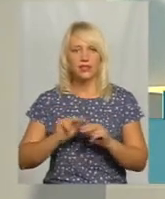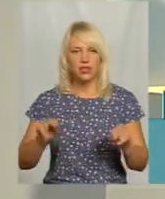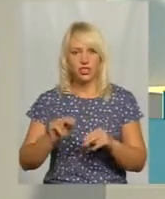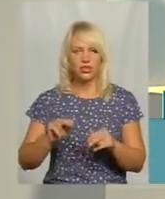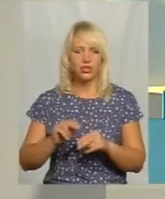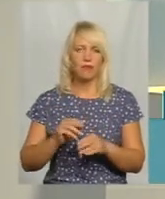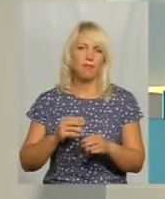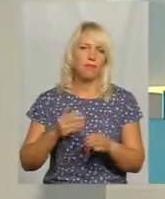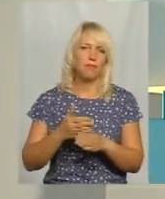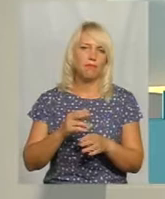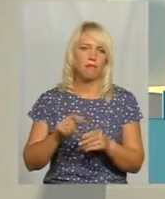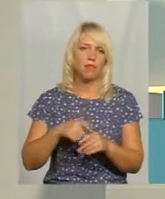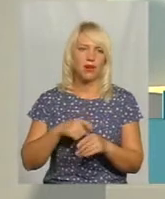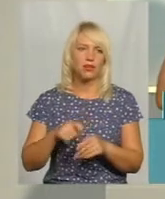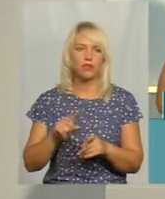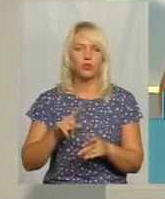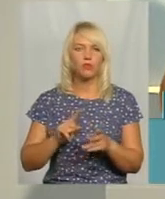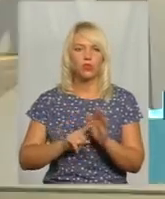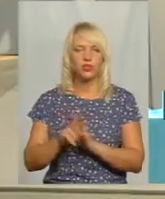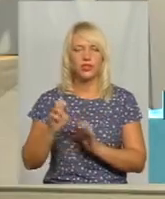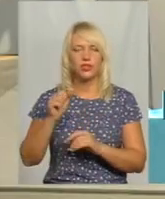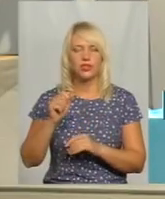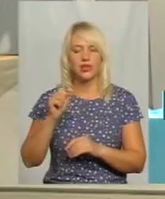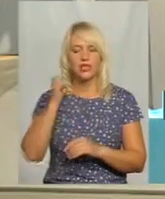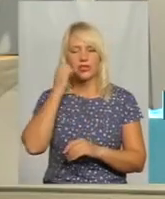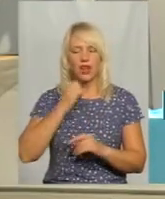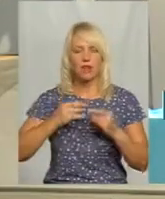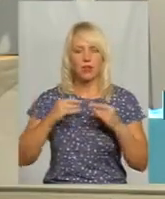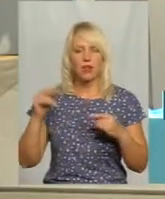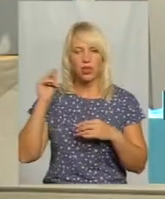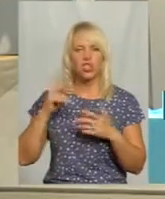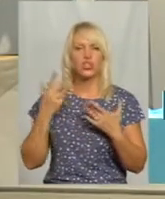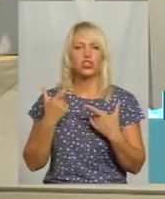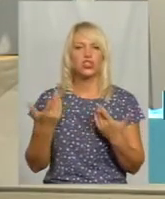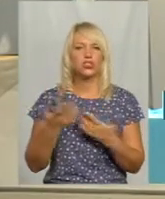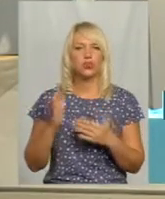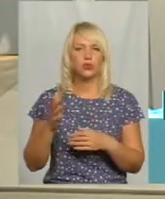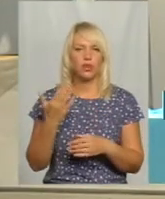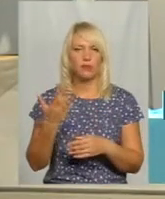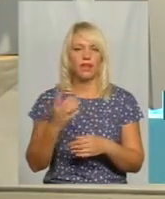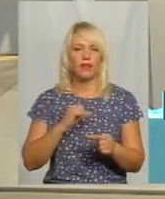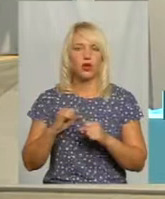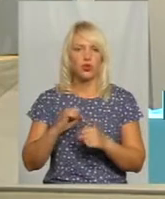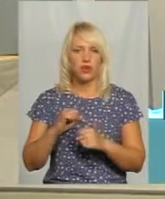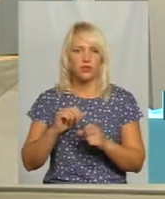1 вересня хоча б за старими партами навчання, чим там керуватимуться вчителі? Як